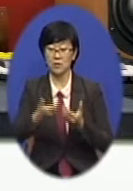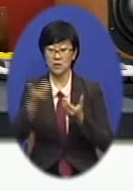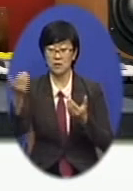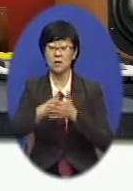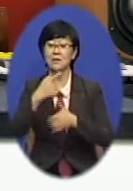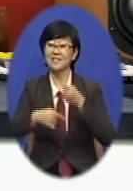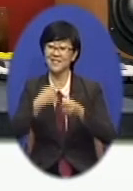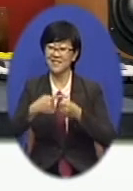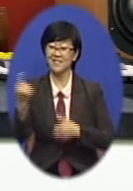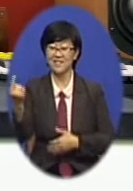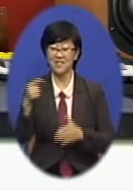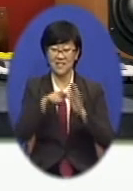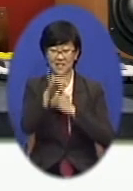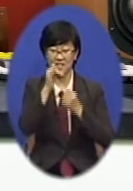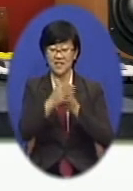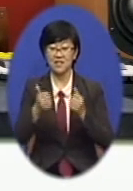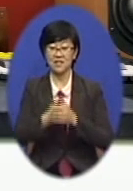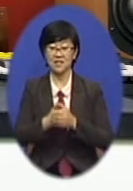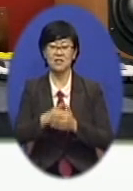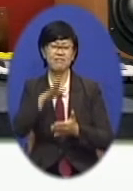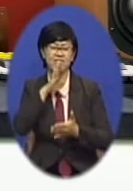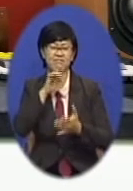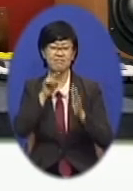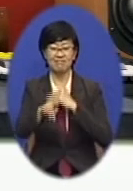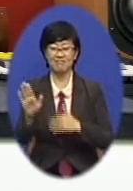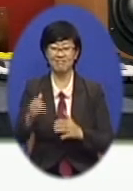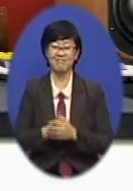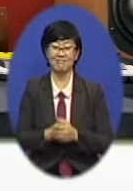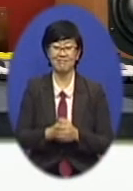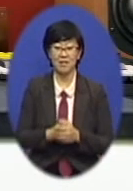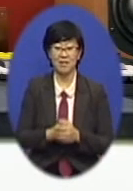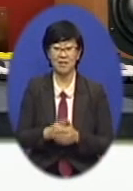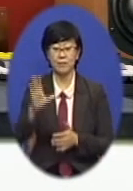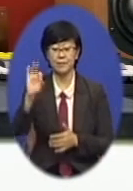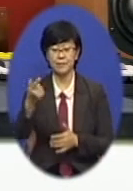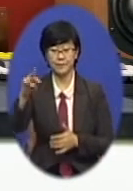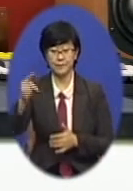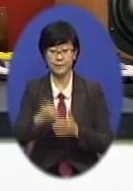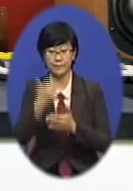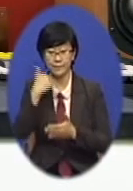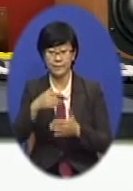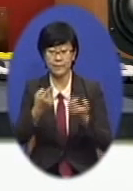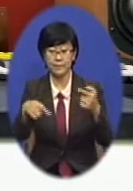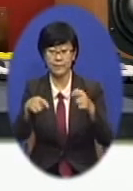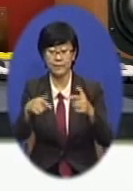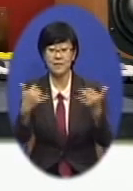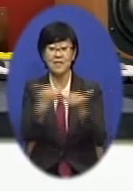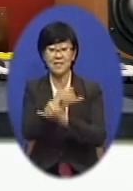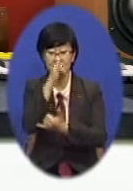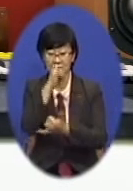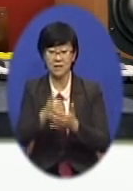1년에 한 번씩 가긴 가는데 식사를 잘 안 가지네요. 아. 완도에 누가 계세요? 네? 완도에